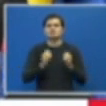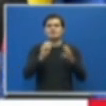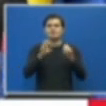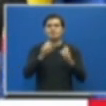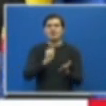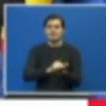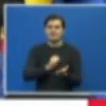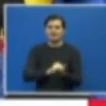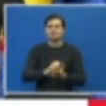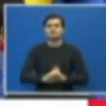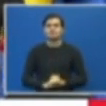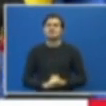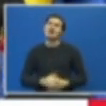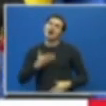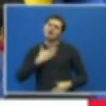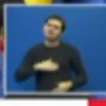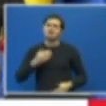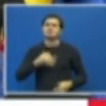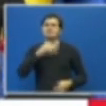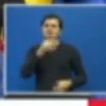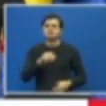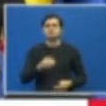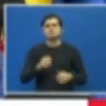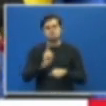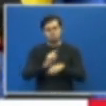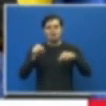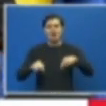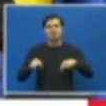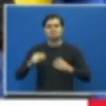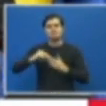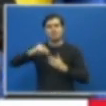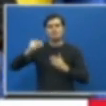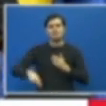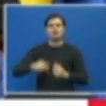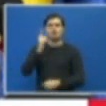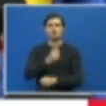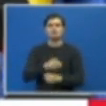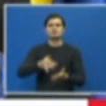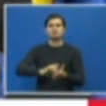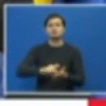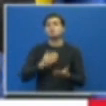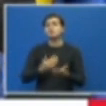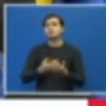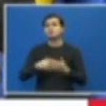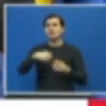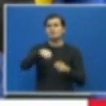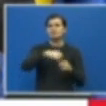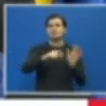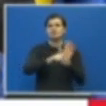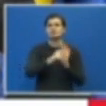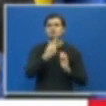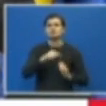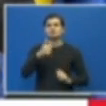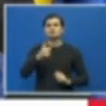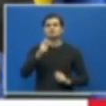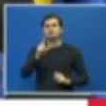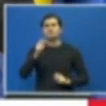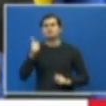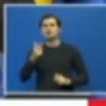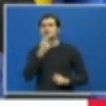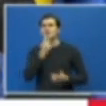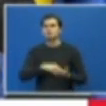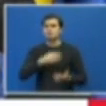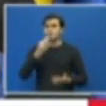timp. Majoritatea românilor care au ieșit din țară în ultimul an, cel puțin, s-au lovit de această problemă. Și